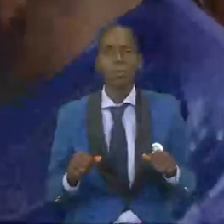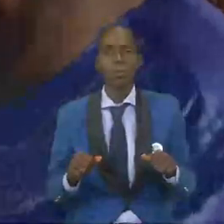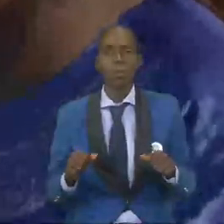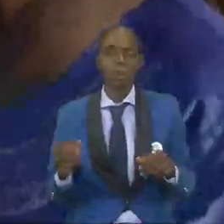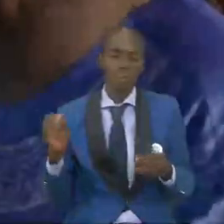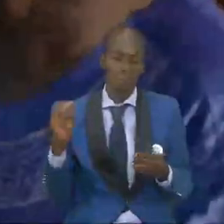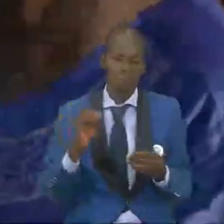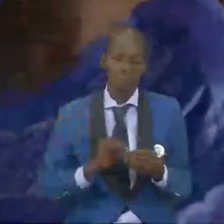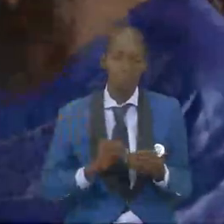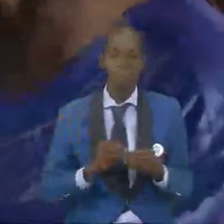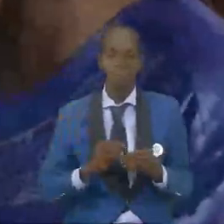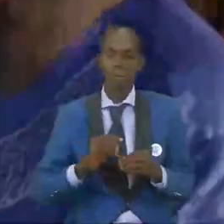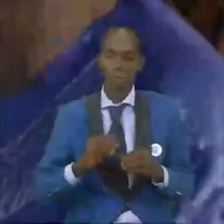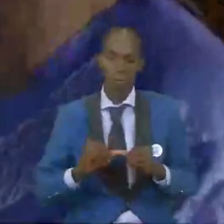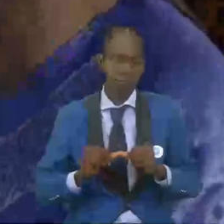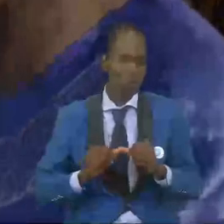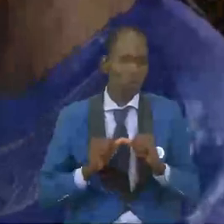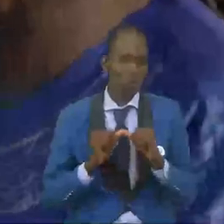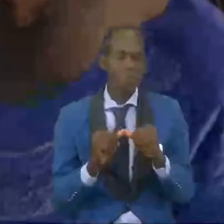plus de stabilité,